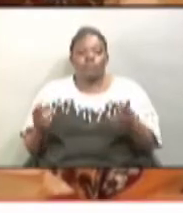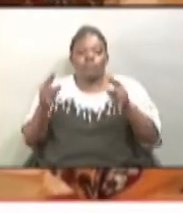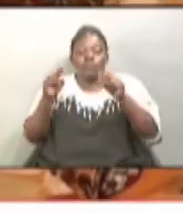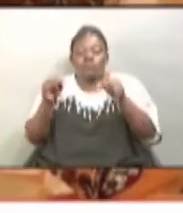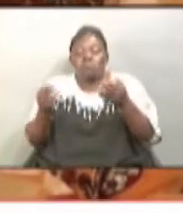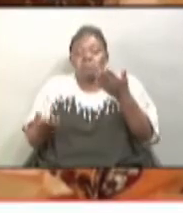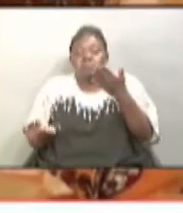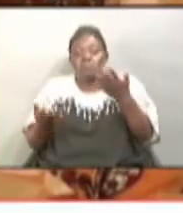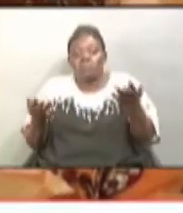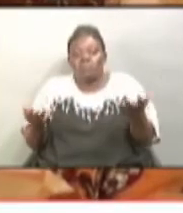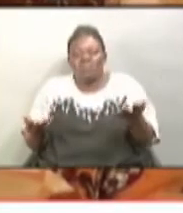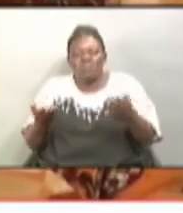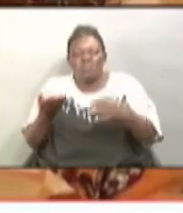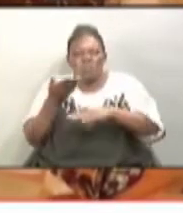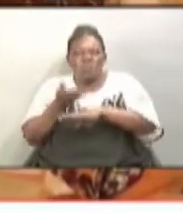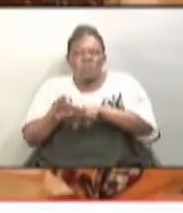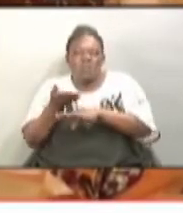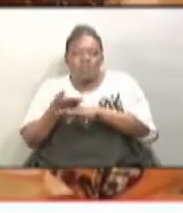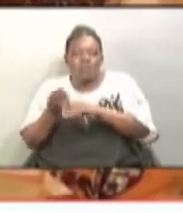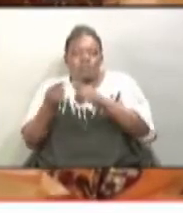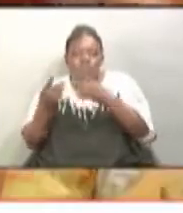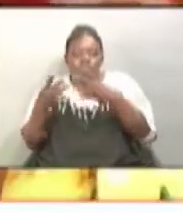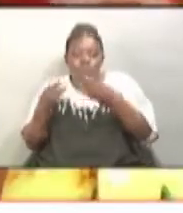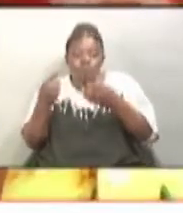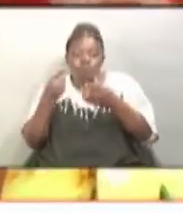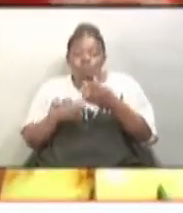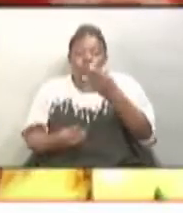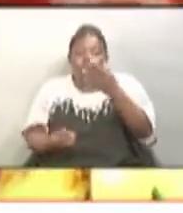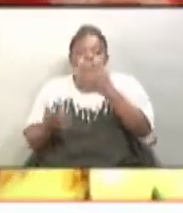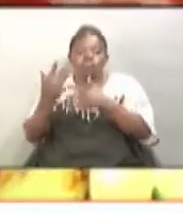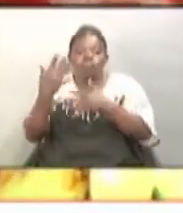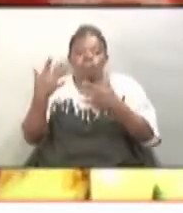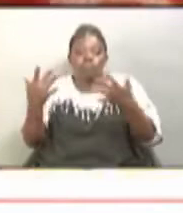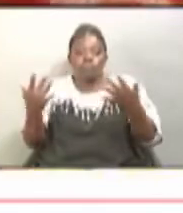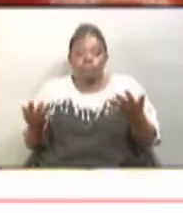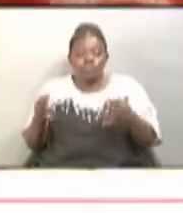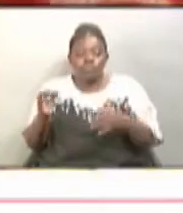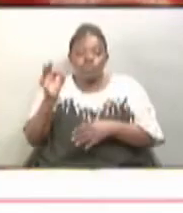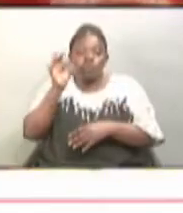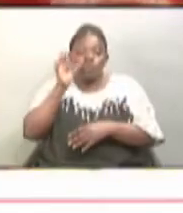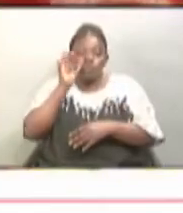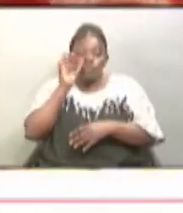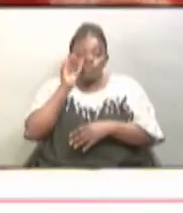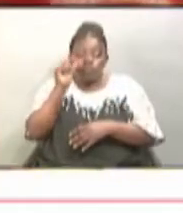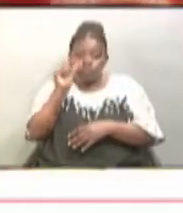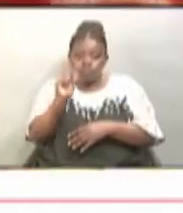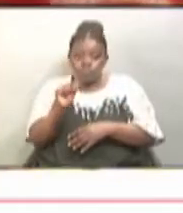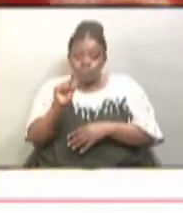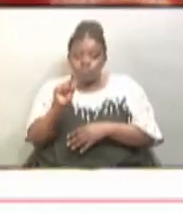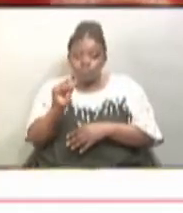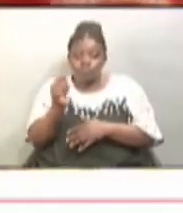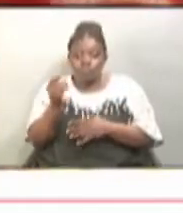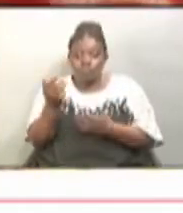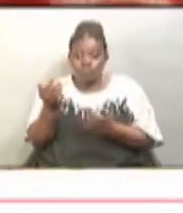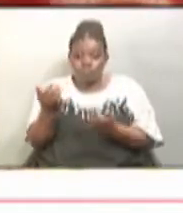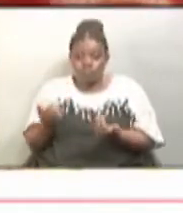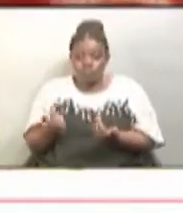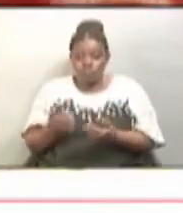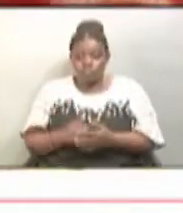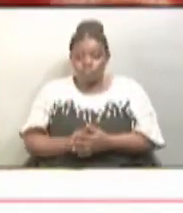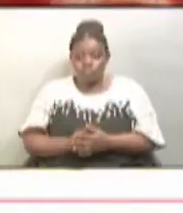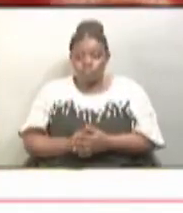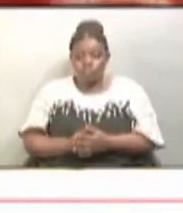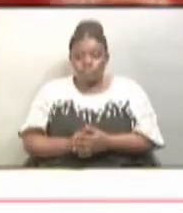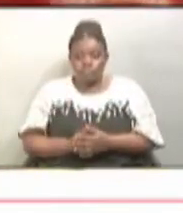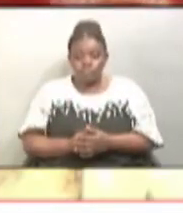naggamba nti lulimu n'akabisibisi naye nga lukaze na mukka. Emimwanyi gyo mitono okutulamu kutuzi wakati okutulamu